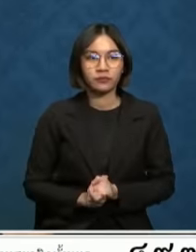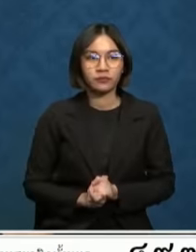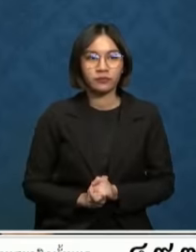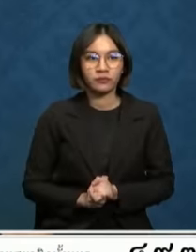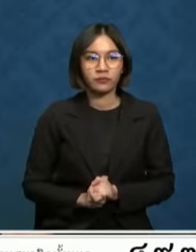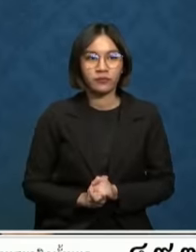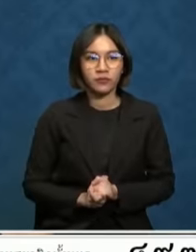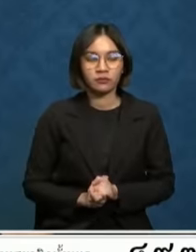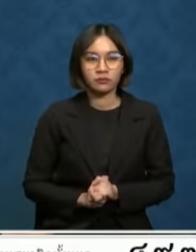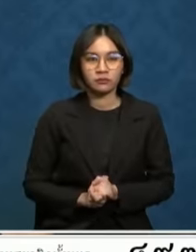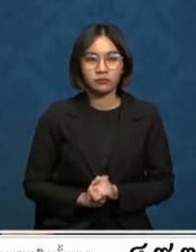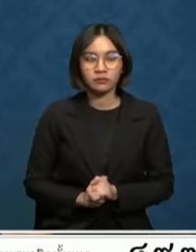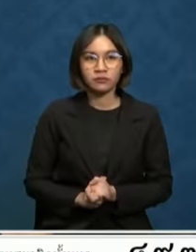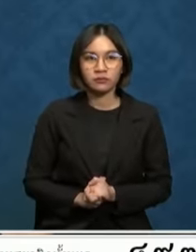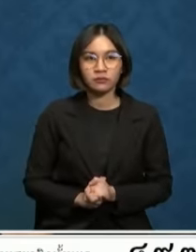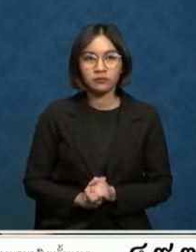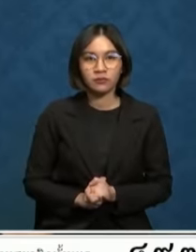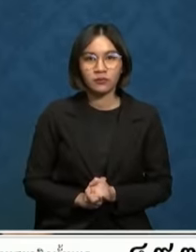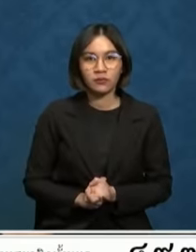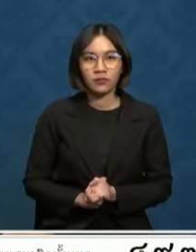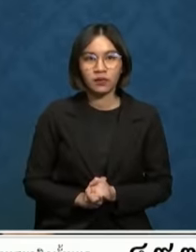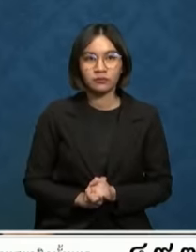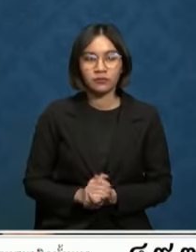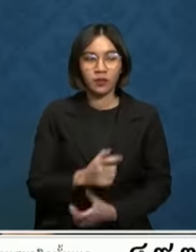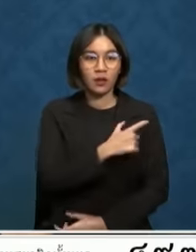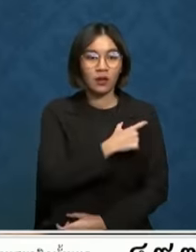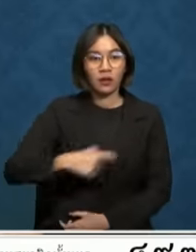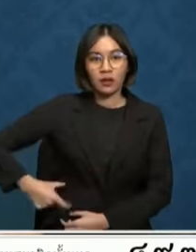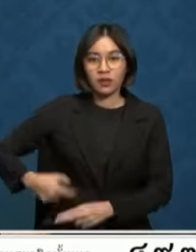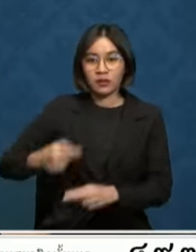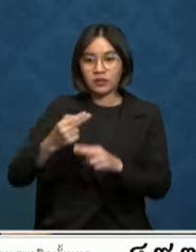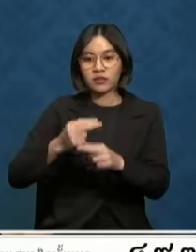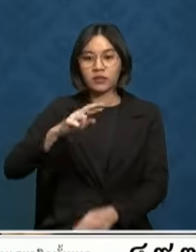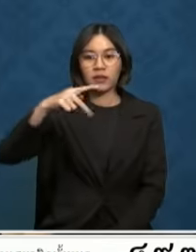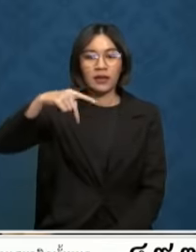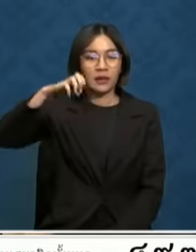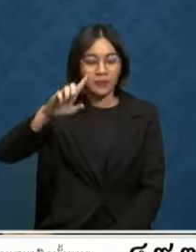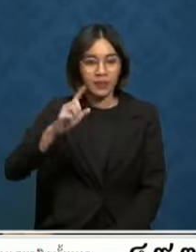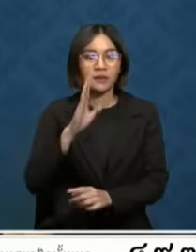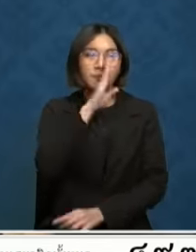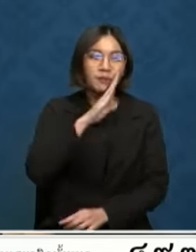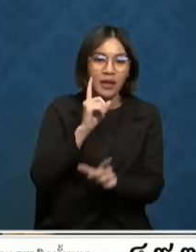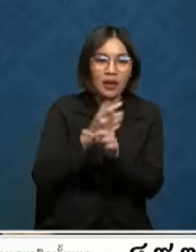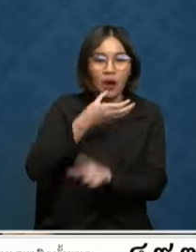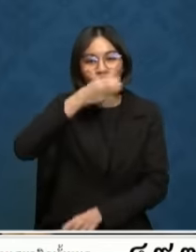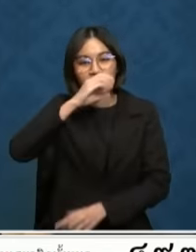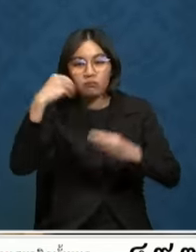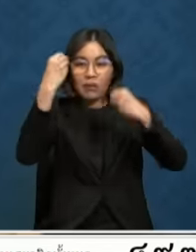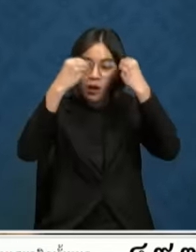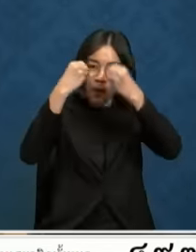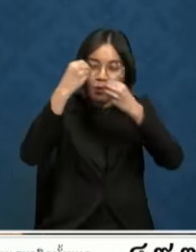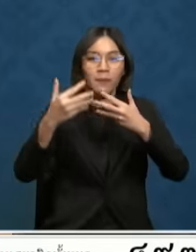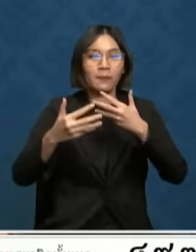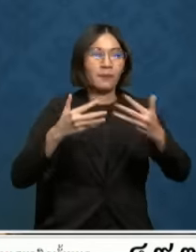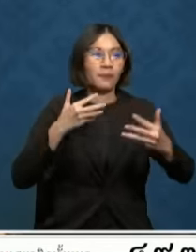ไว้พระงเจ้ารพีท่านเขียนไว้ว่าเอ็งกินเหล้าเมายาไม่ว่าหรอก